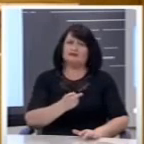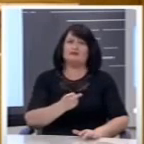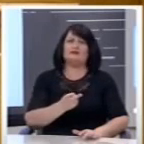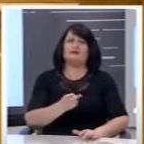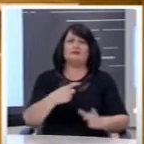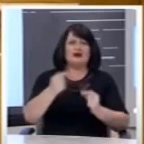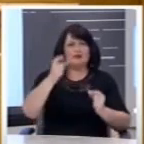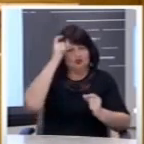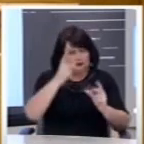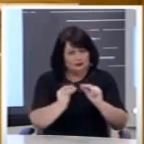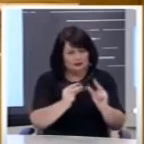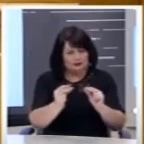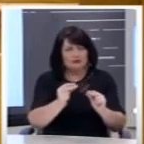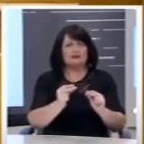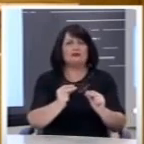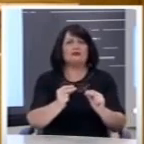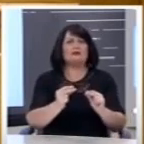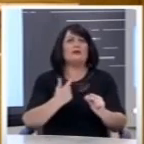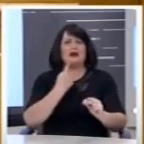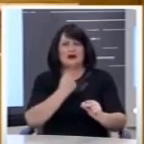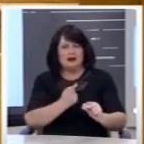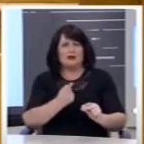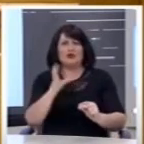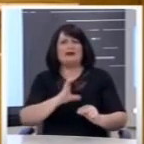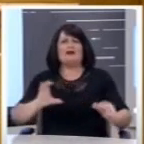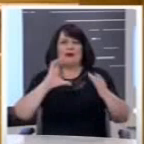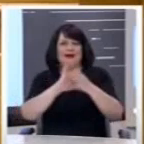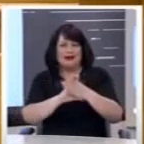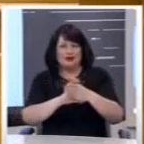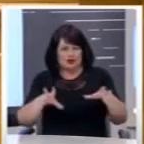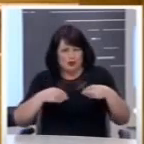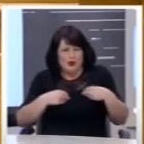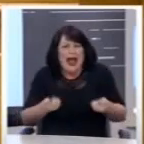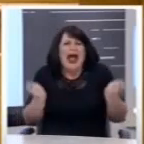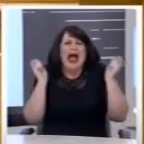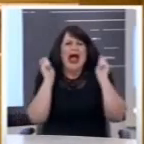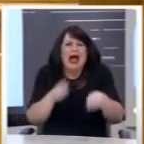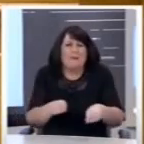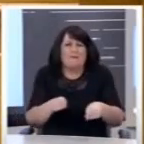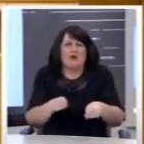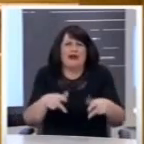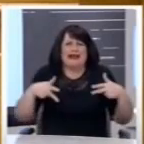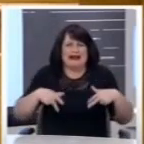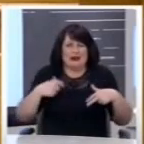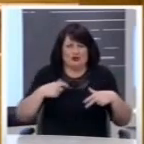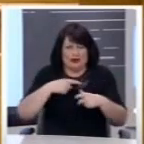υπάρχει περίπτωση η Ευρωπαϊκή Ένωση να δεχθεί παρεμβατικά δικαιώματα στο έδαφος της σε κράτος